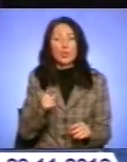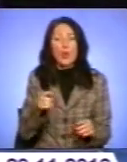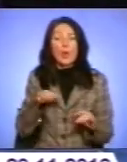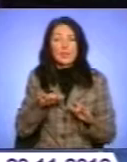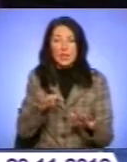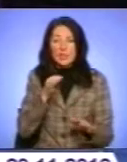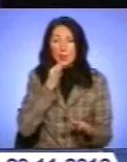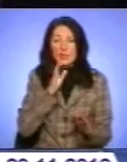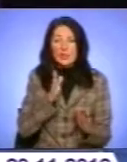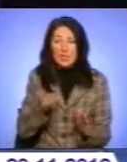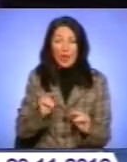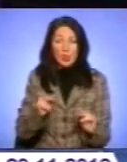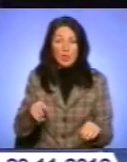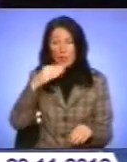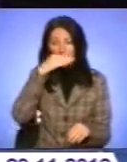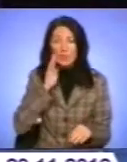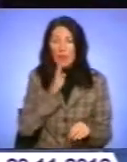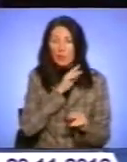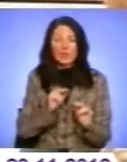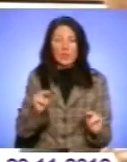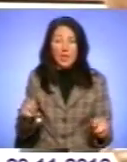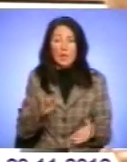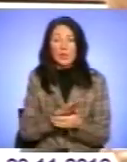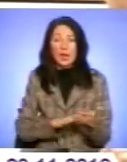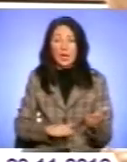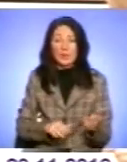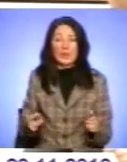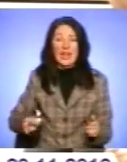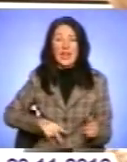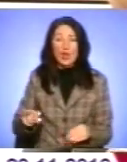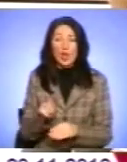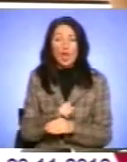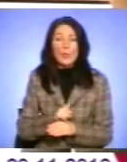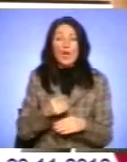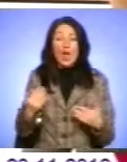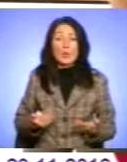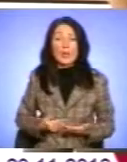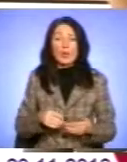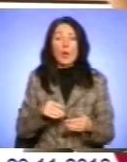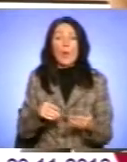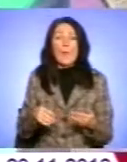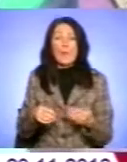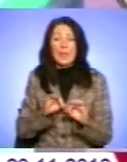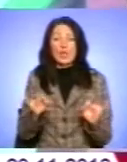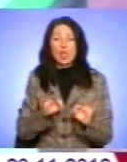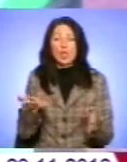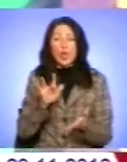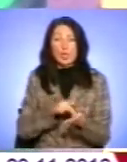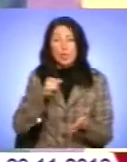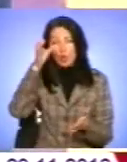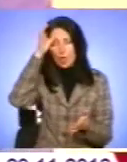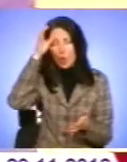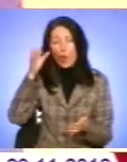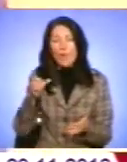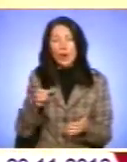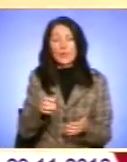але й батькам і вчителям? Далі у сюжеті. Директор Тернопільського комунального методичного центру науково-освітніх інновацій